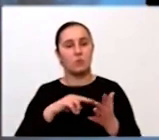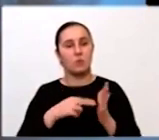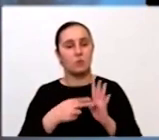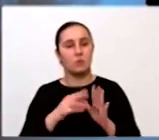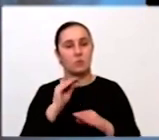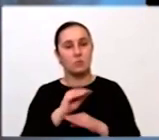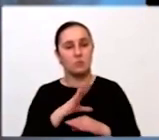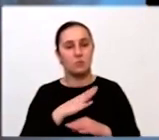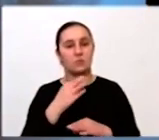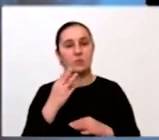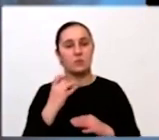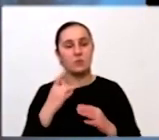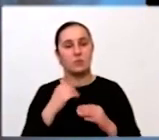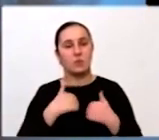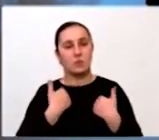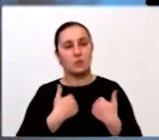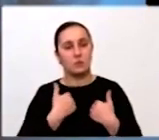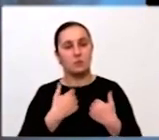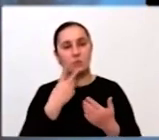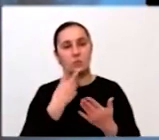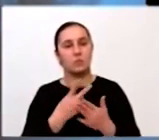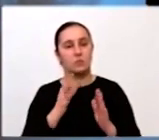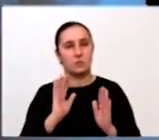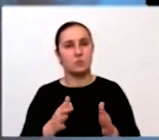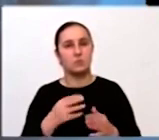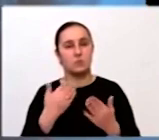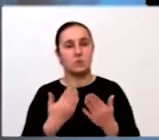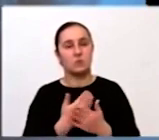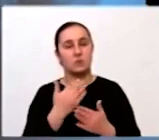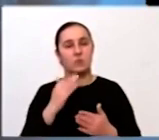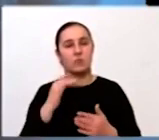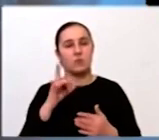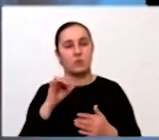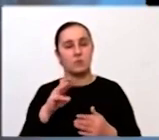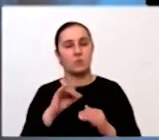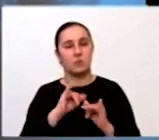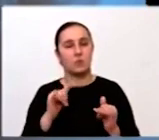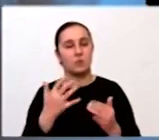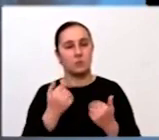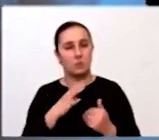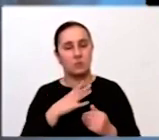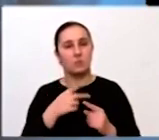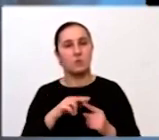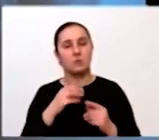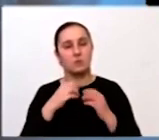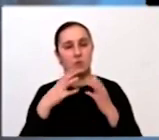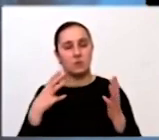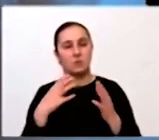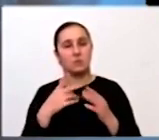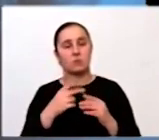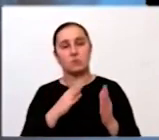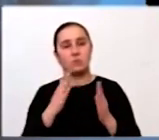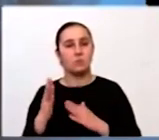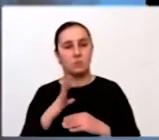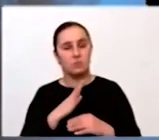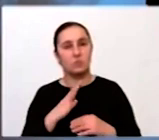qo'yib qo'ydik. Endi sharni harakatini ko'rib chiqamiz. Yangi frame yaratib oldik va sharni biroz surib